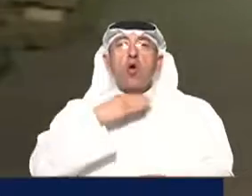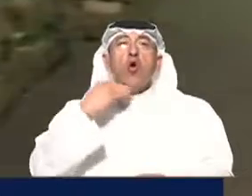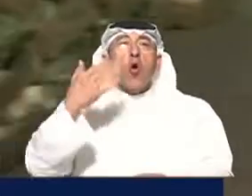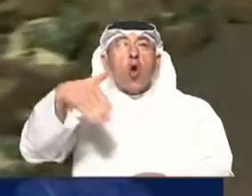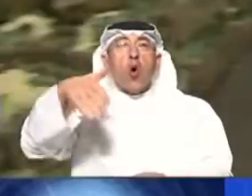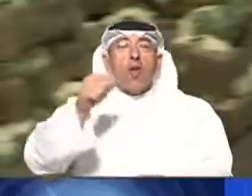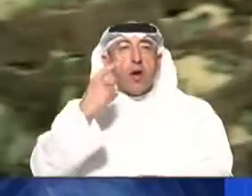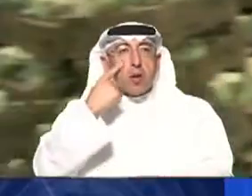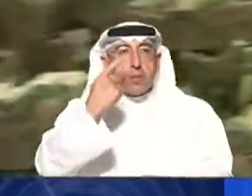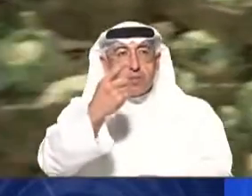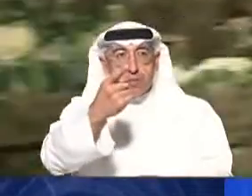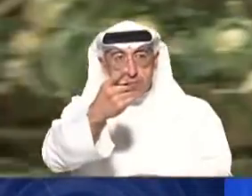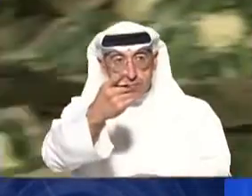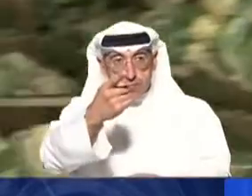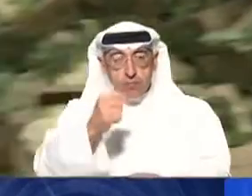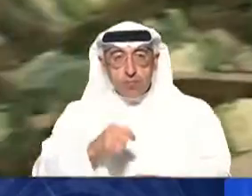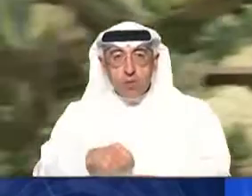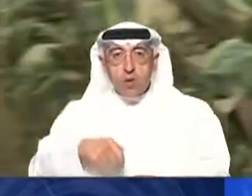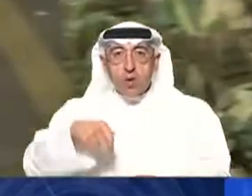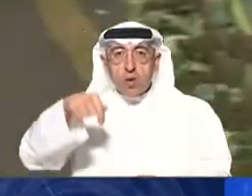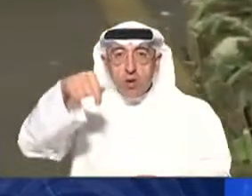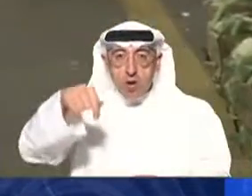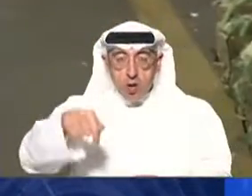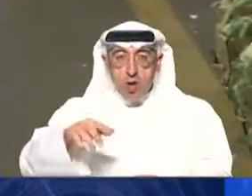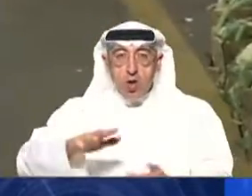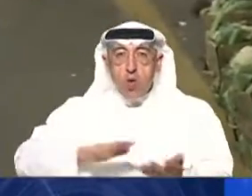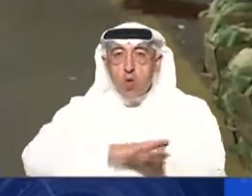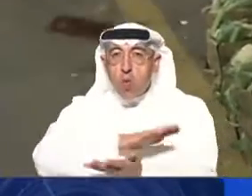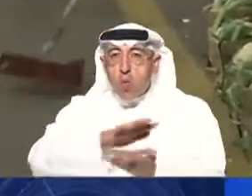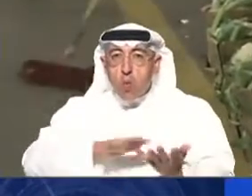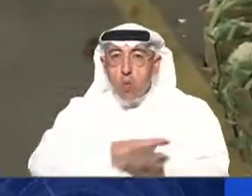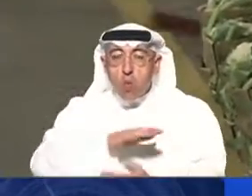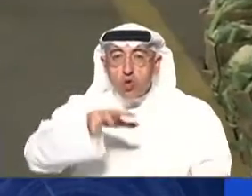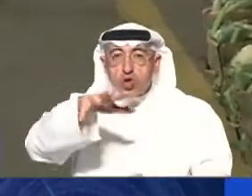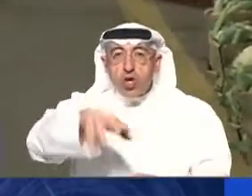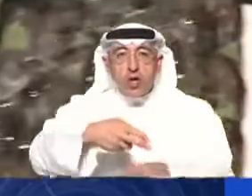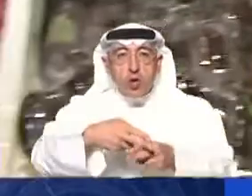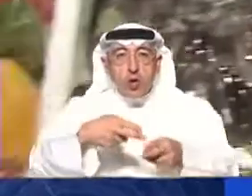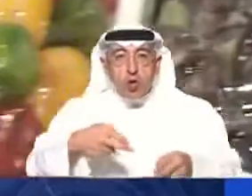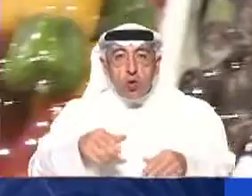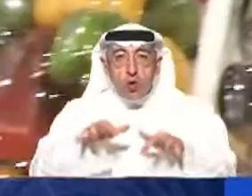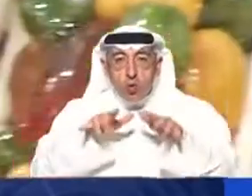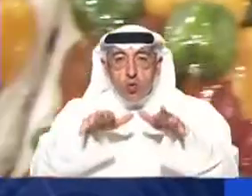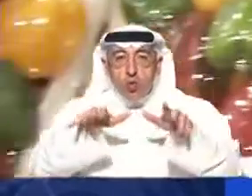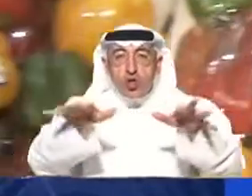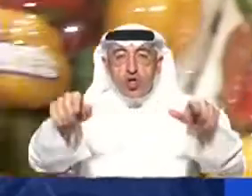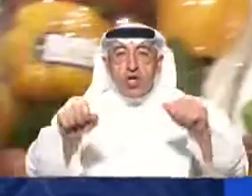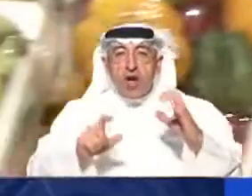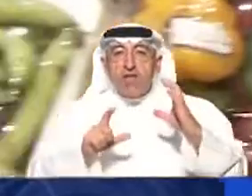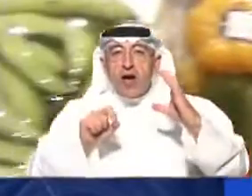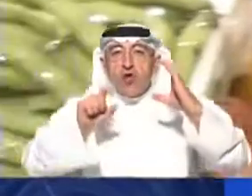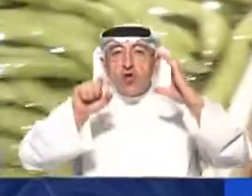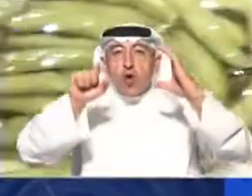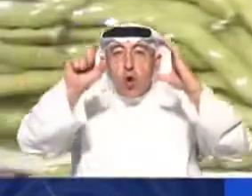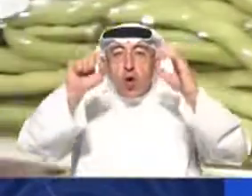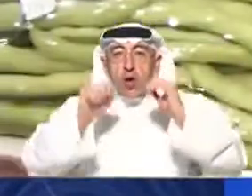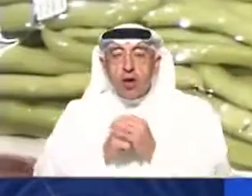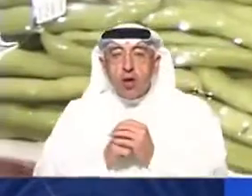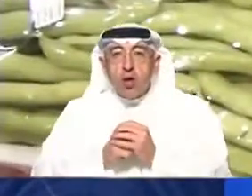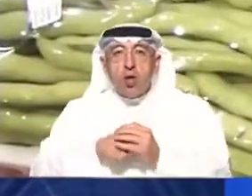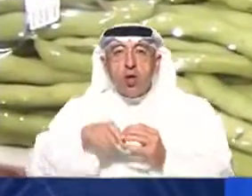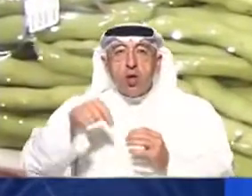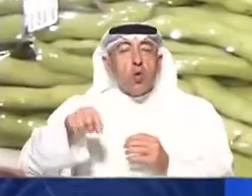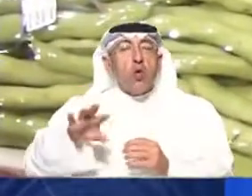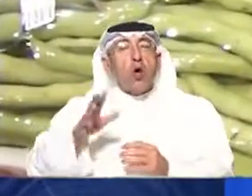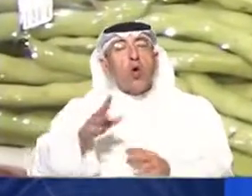في ظل الظروف التي تشهدها البلاد وتفشي فيروس كورونا المستجد كوفيد-19 وهلع الناس من